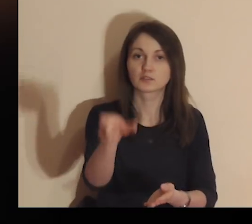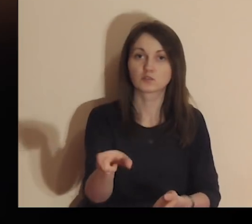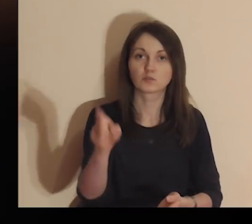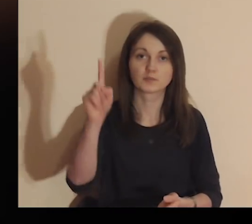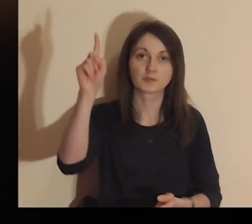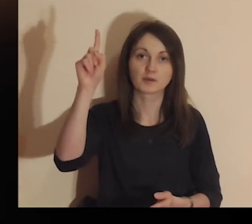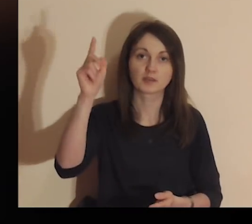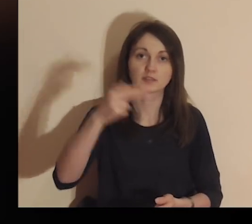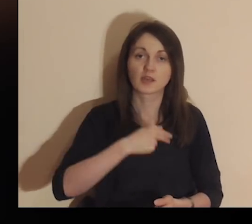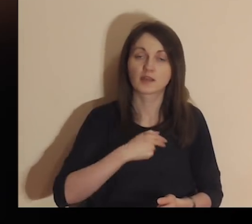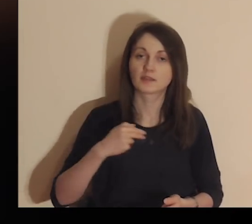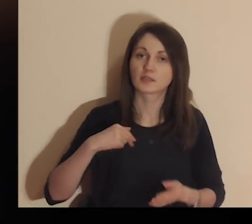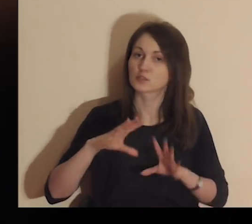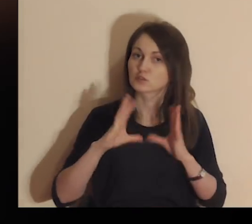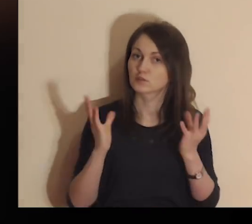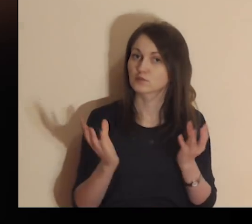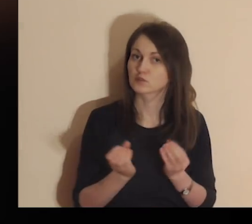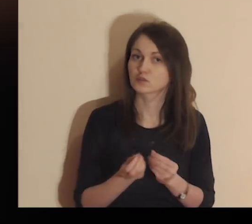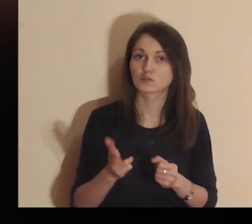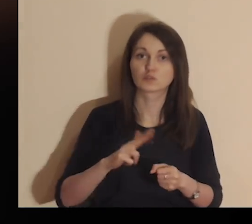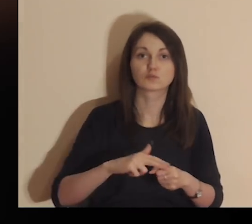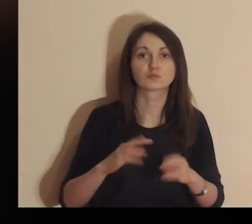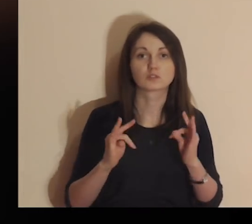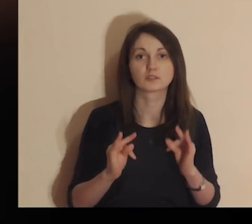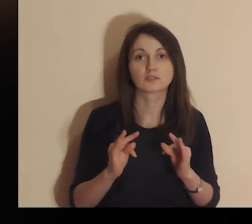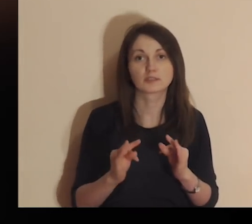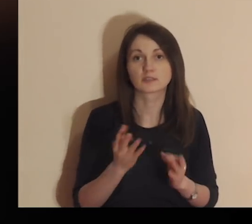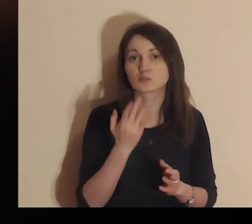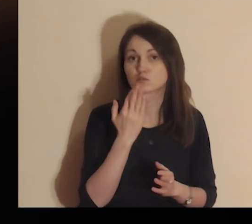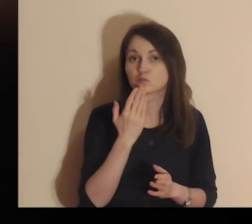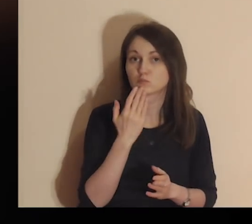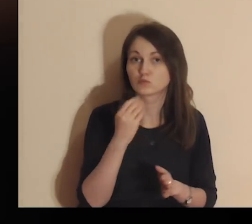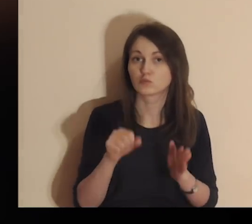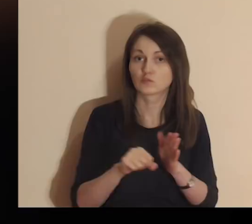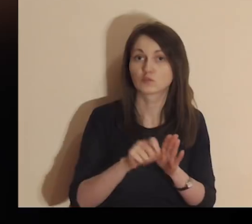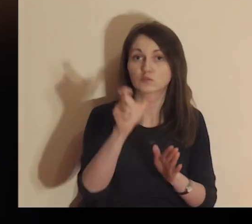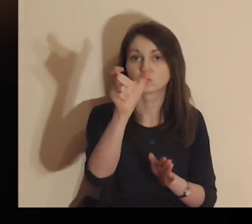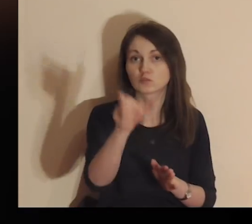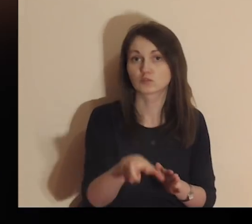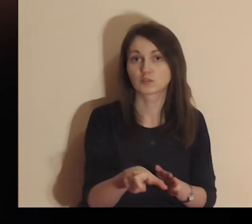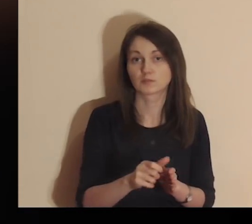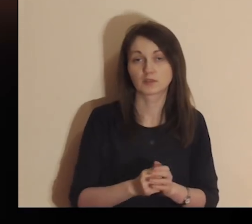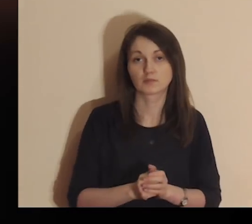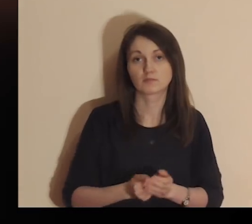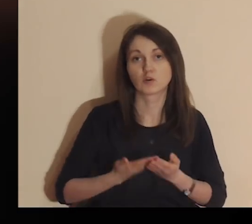Powierzam Ci, Panie, nas wszystkich, którzy teraz zwracają się do Ciebie.